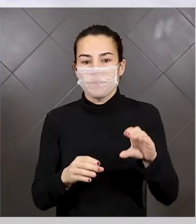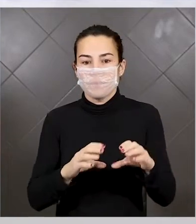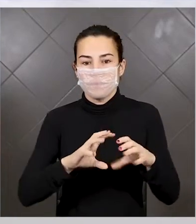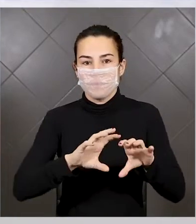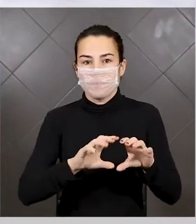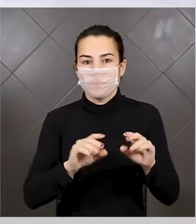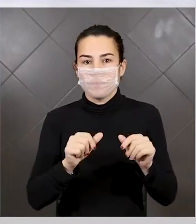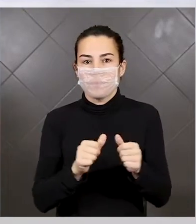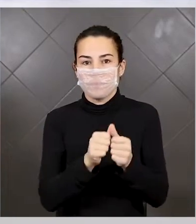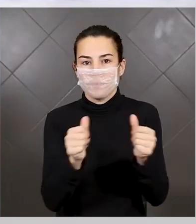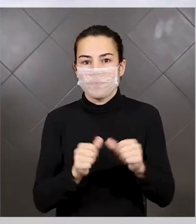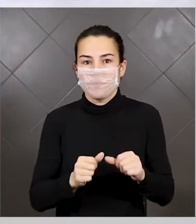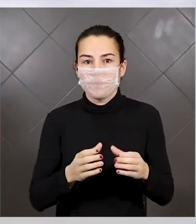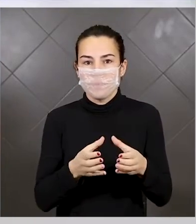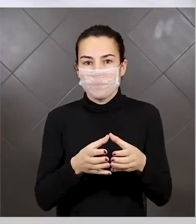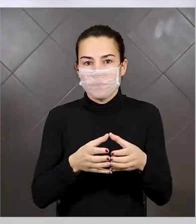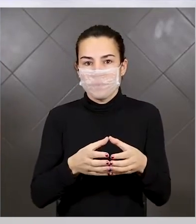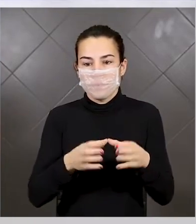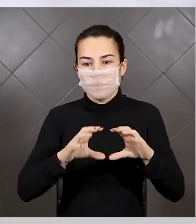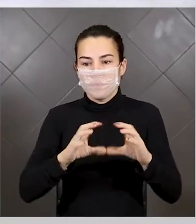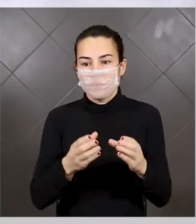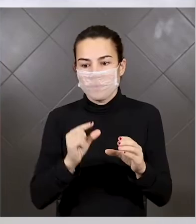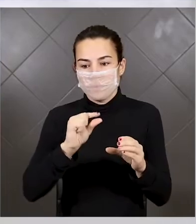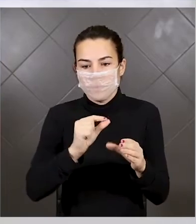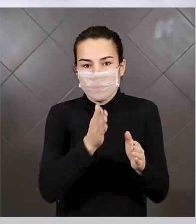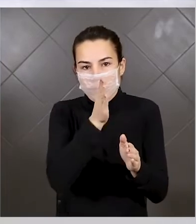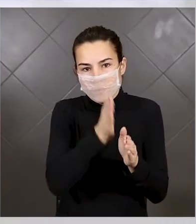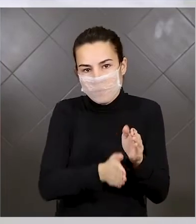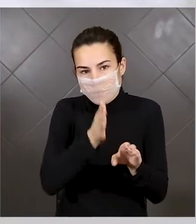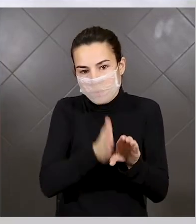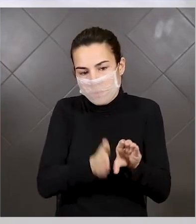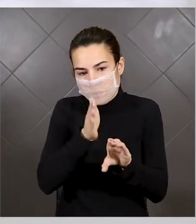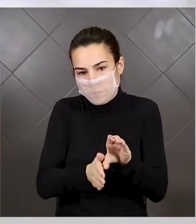a tallades primes per fer d'interior del pastís.